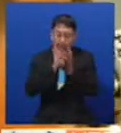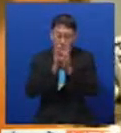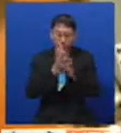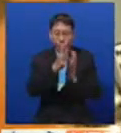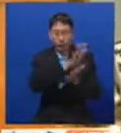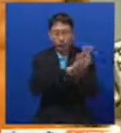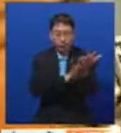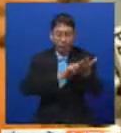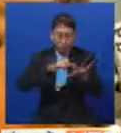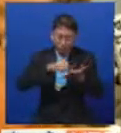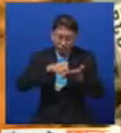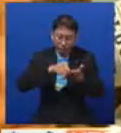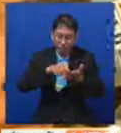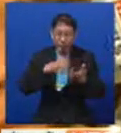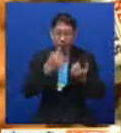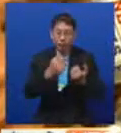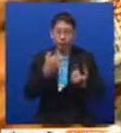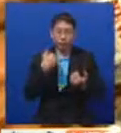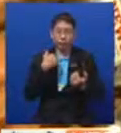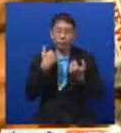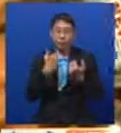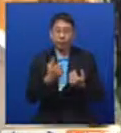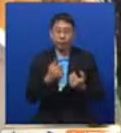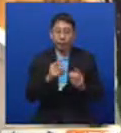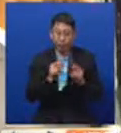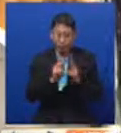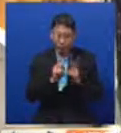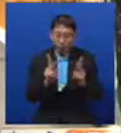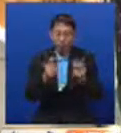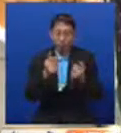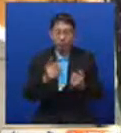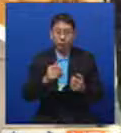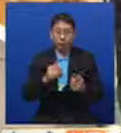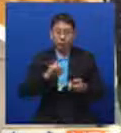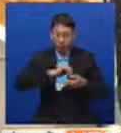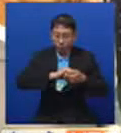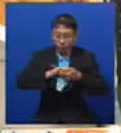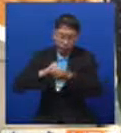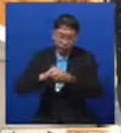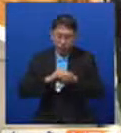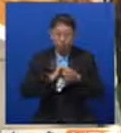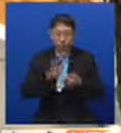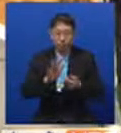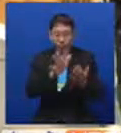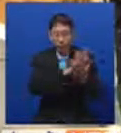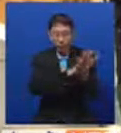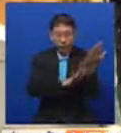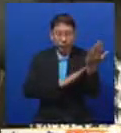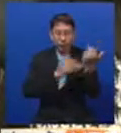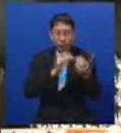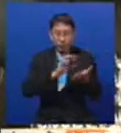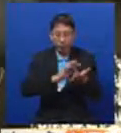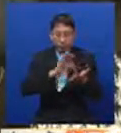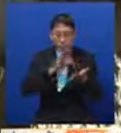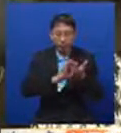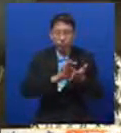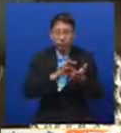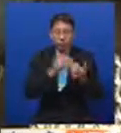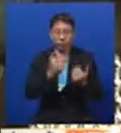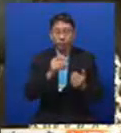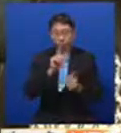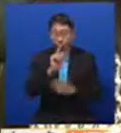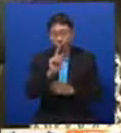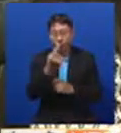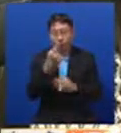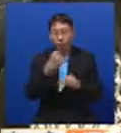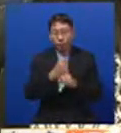ให้ปรับแก้บทบาทของคณะกรรมการยุทธศาสตร์เพื่อการปฏิรูปและการปลองดองแห่งชาติที่กำหนดไว้ในร่างรัฐธรรมนูญฉบับใหม่นั้นคงไม่ส